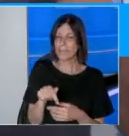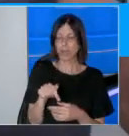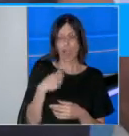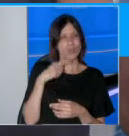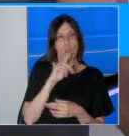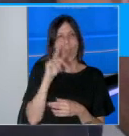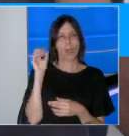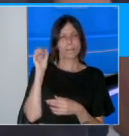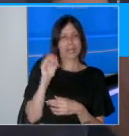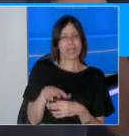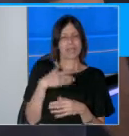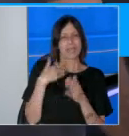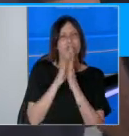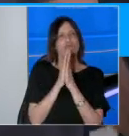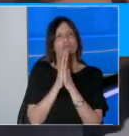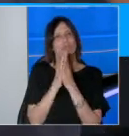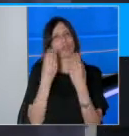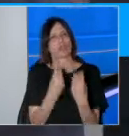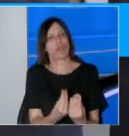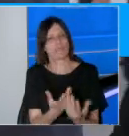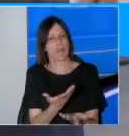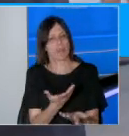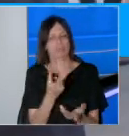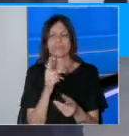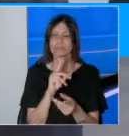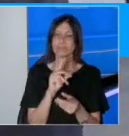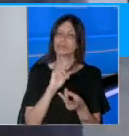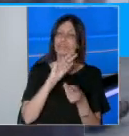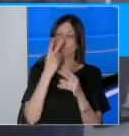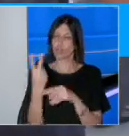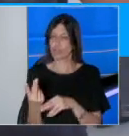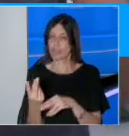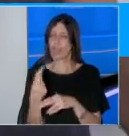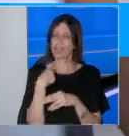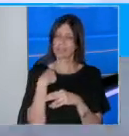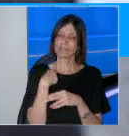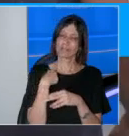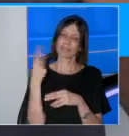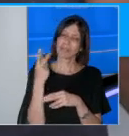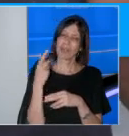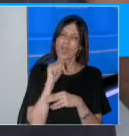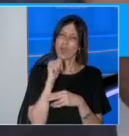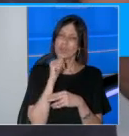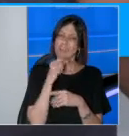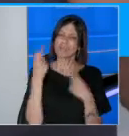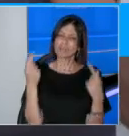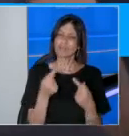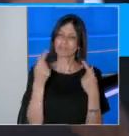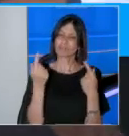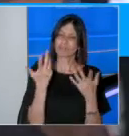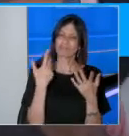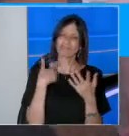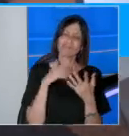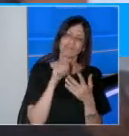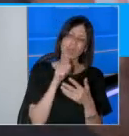לא באים ומבקשים איזושהי טובה מצד אחד. מצד שני, אני ודאי לא רוצה להתגרות ולא